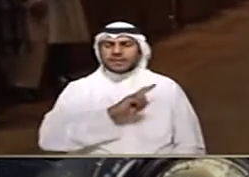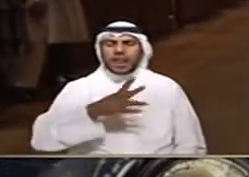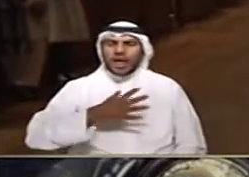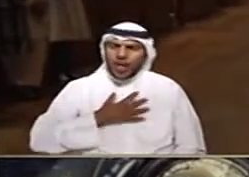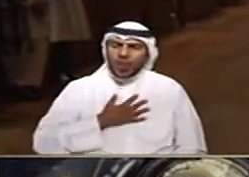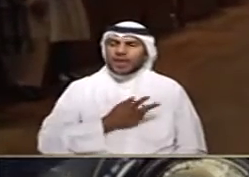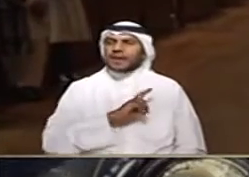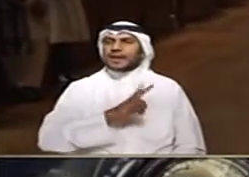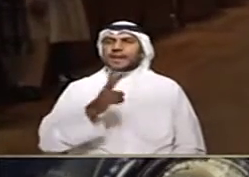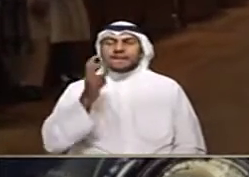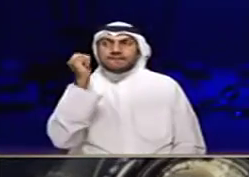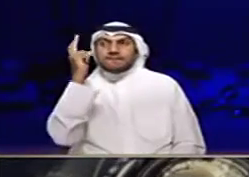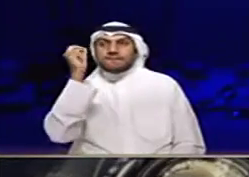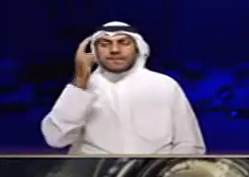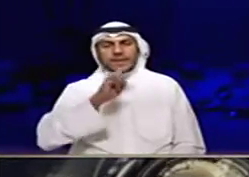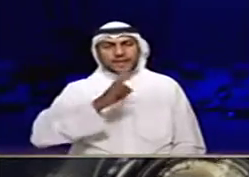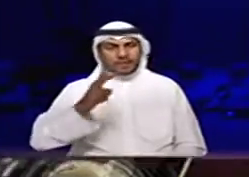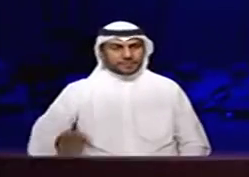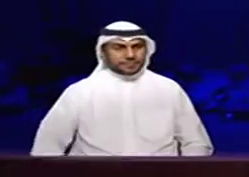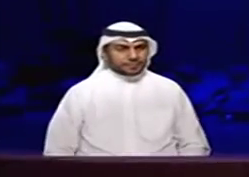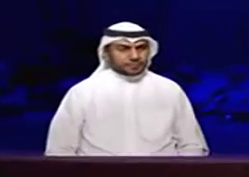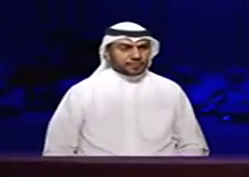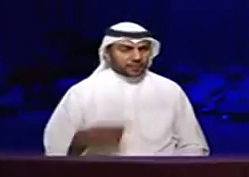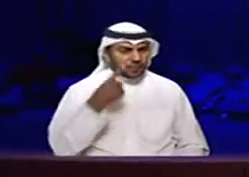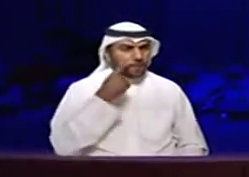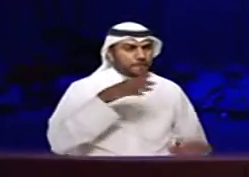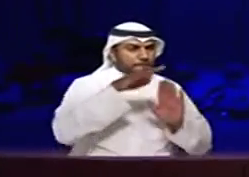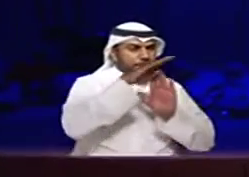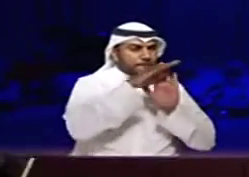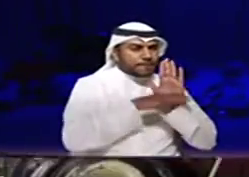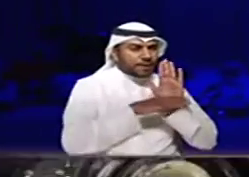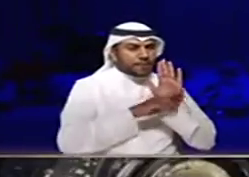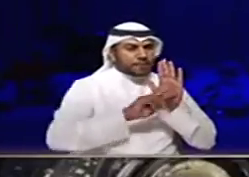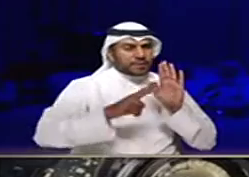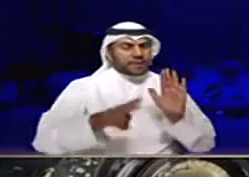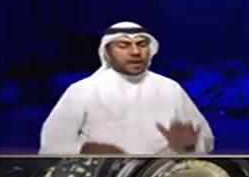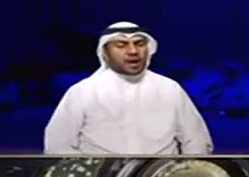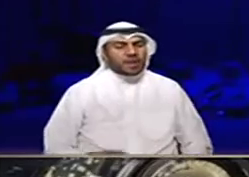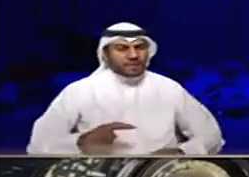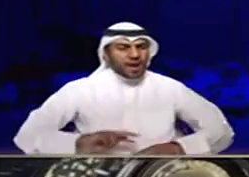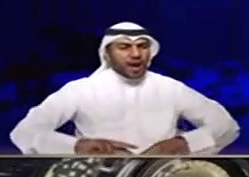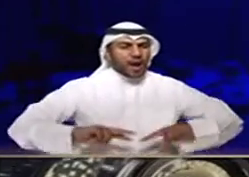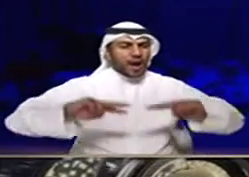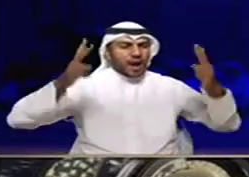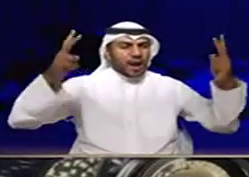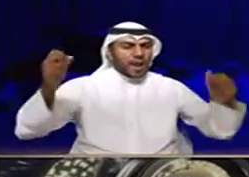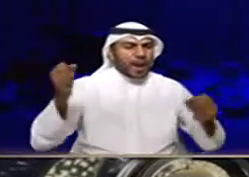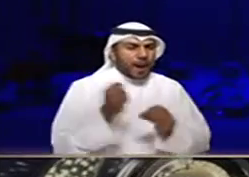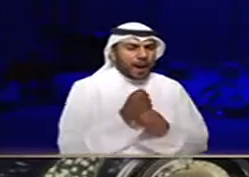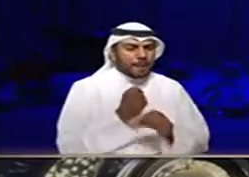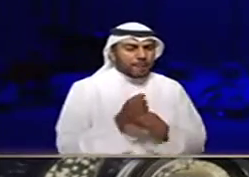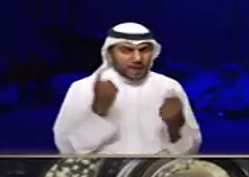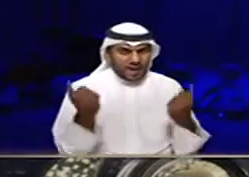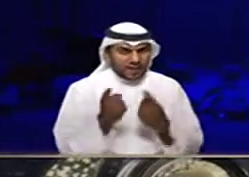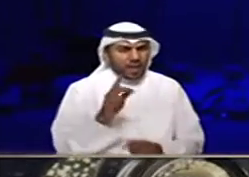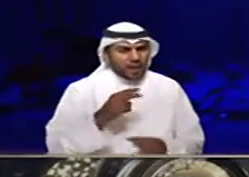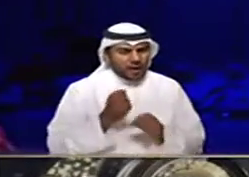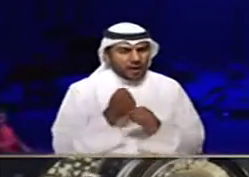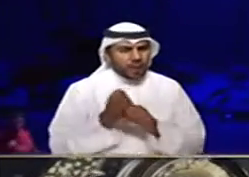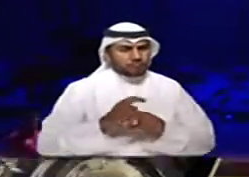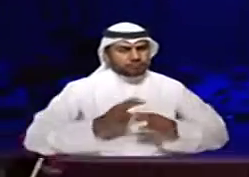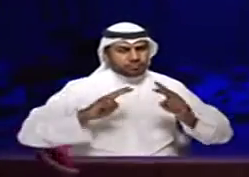إيفنتات سينمائية كذلك. البرنامج راح يكون مختلف عن ما أنا تعودت عليه، وإن شاء الله أنه يكون مختلف للجمهور أيضا،